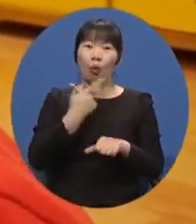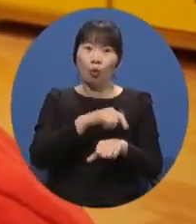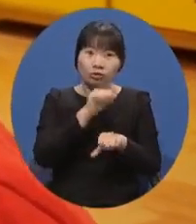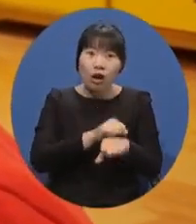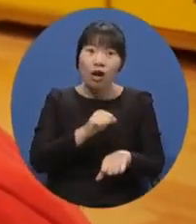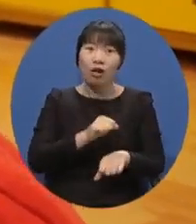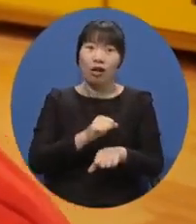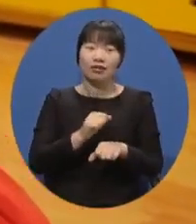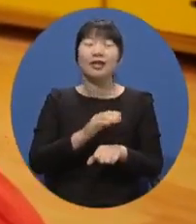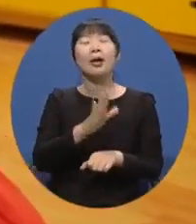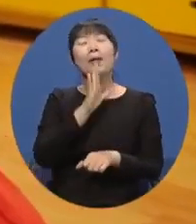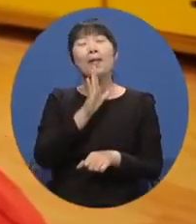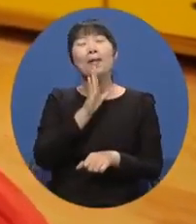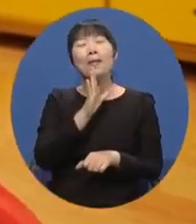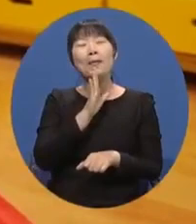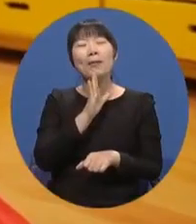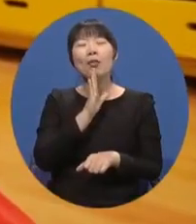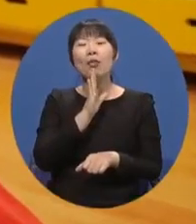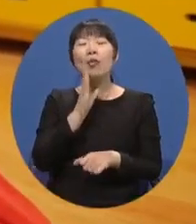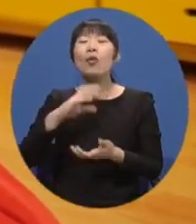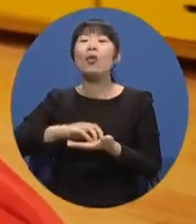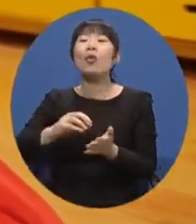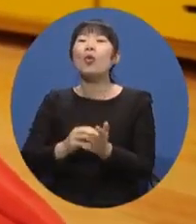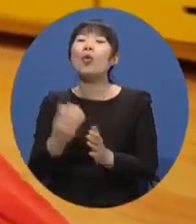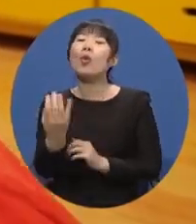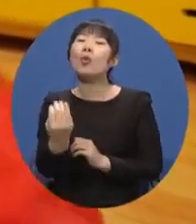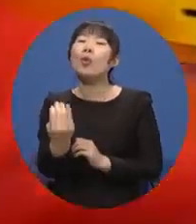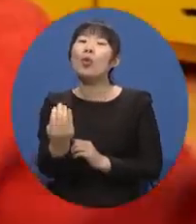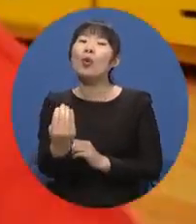잘하는 친구예요? 네. 얼만큼 잘해요?